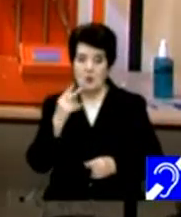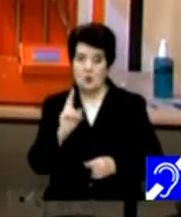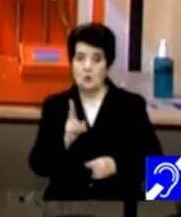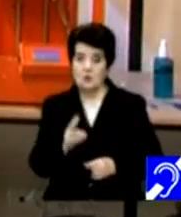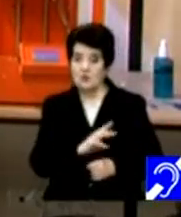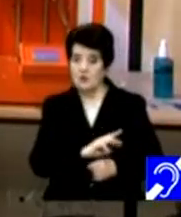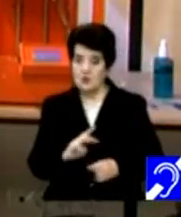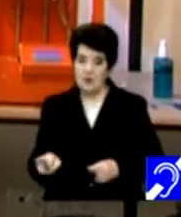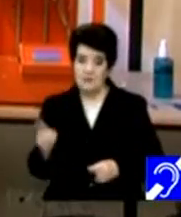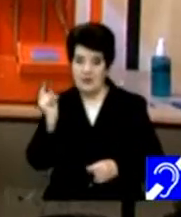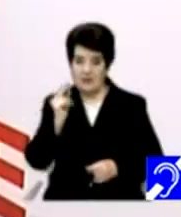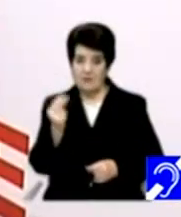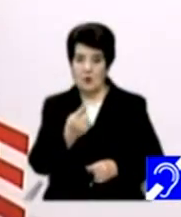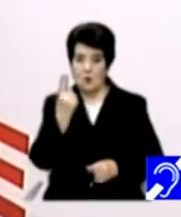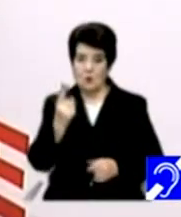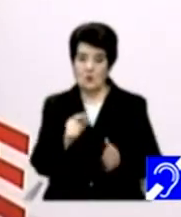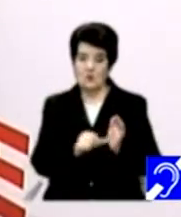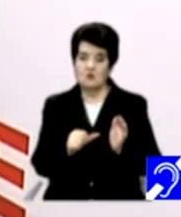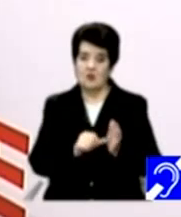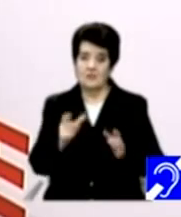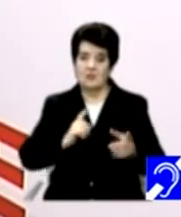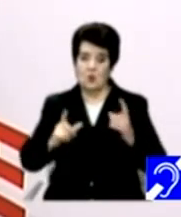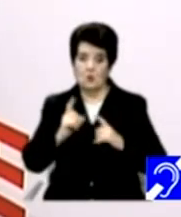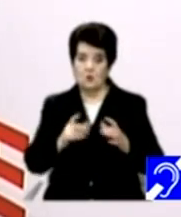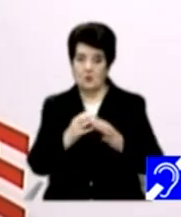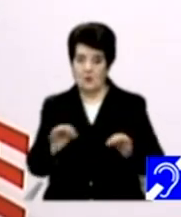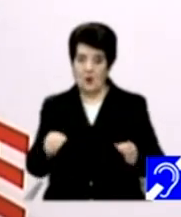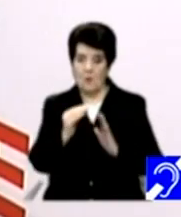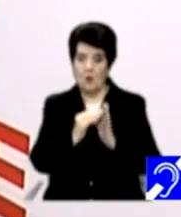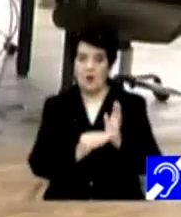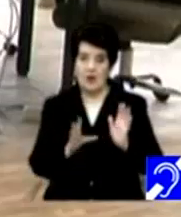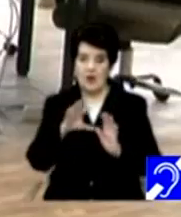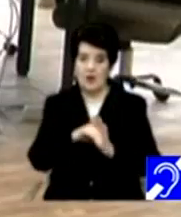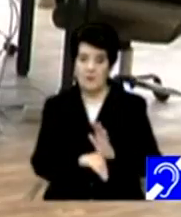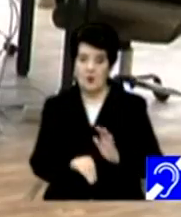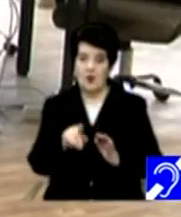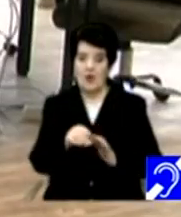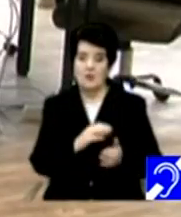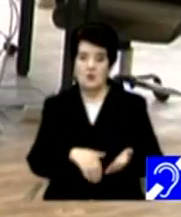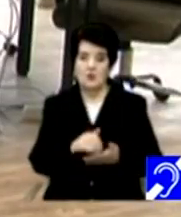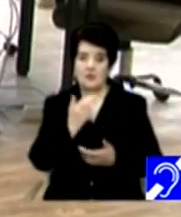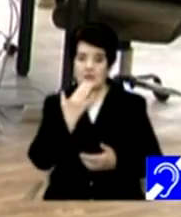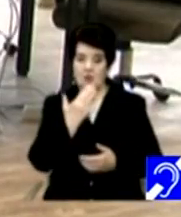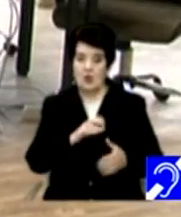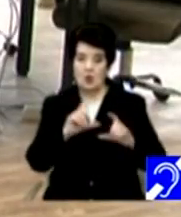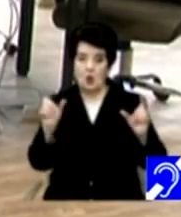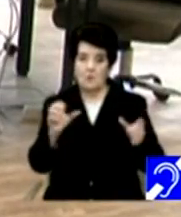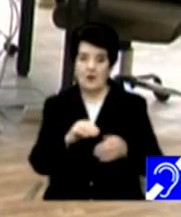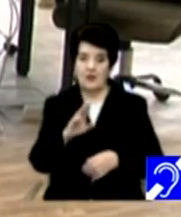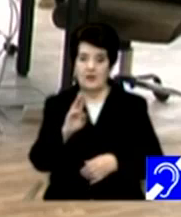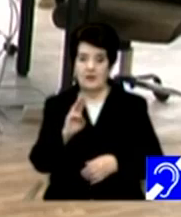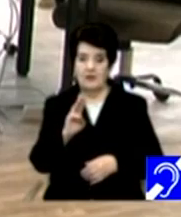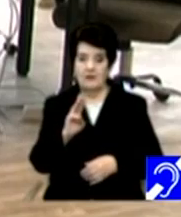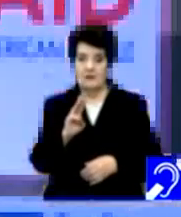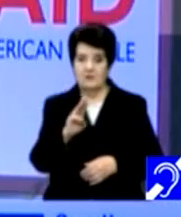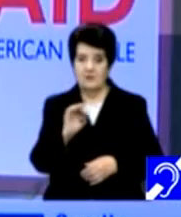elevi studiază cel puțin unul din cele 6 cursuri disponibile. Programul este implementat în cadrul Asociației Naționale a Companiilor TIC, cu